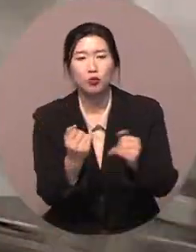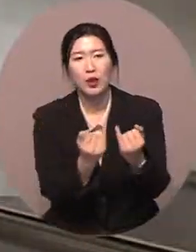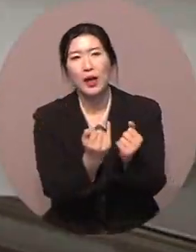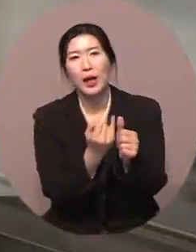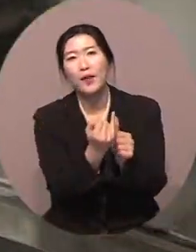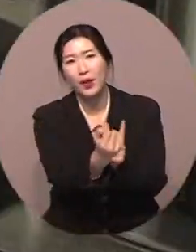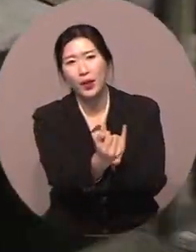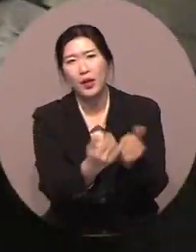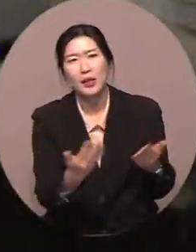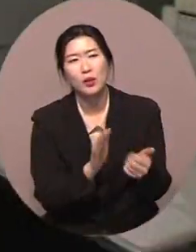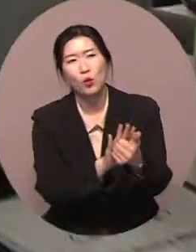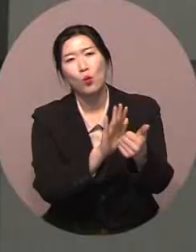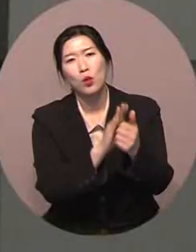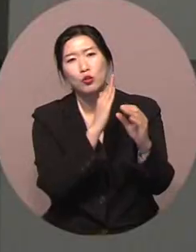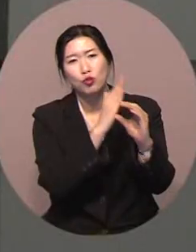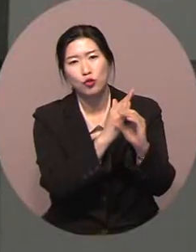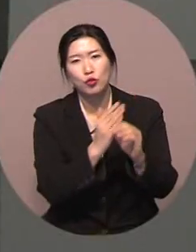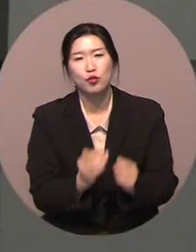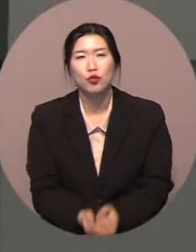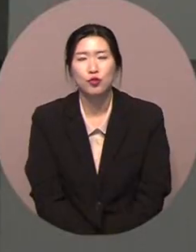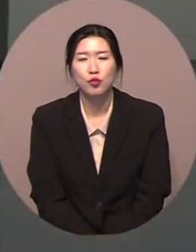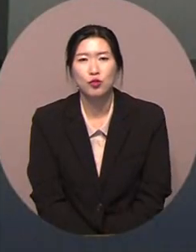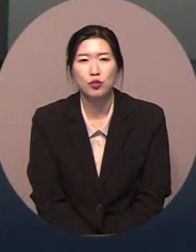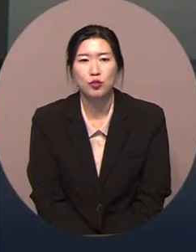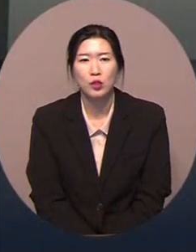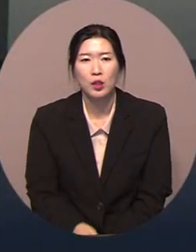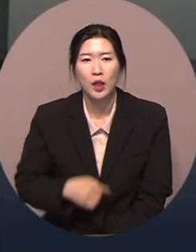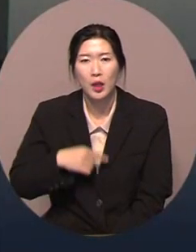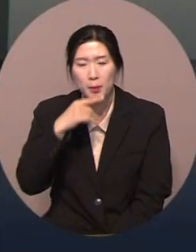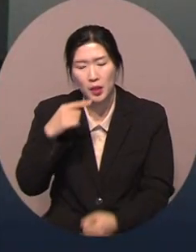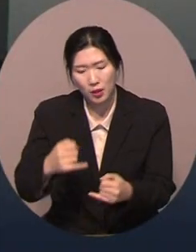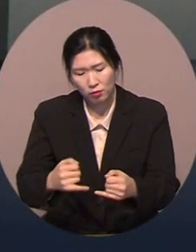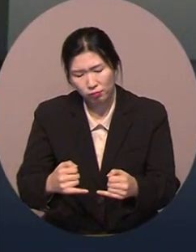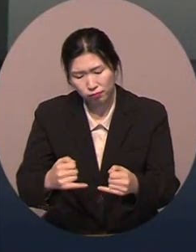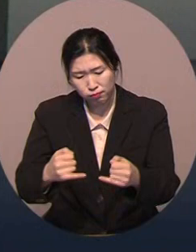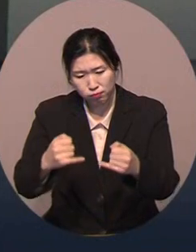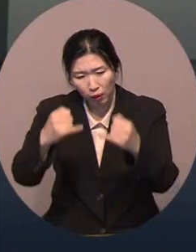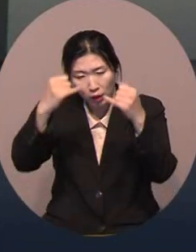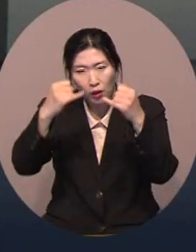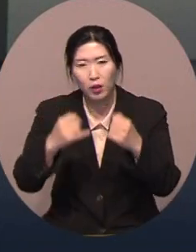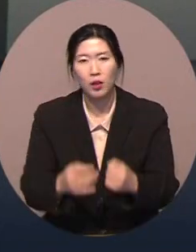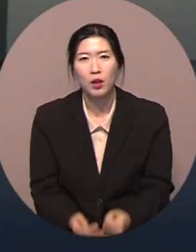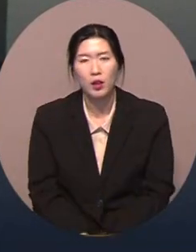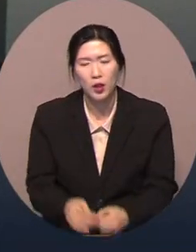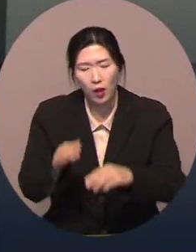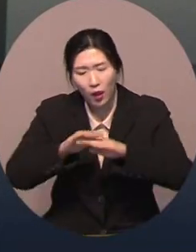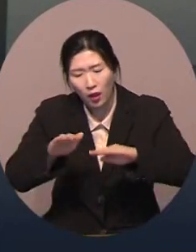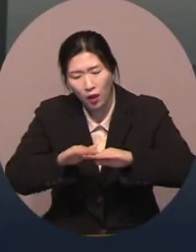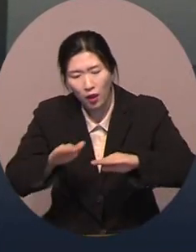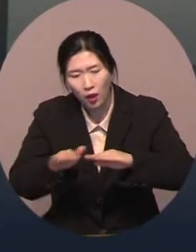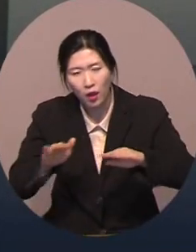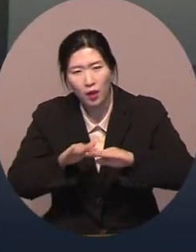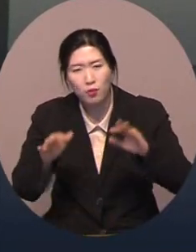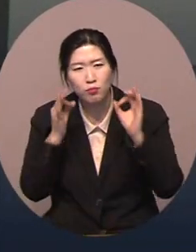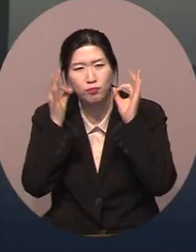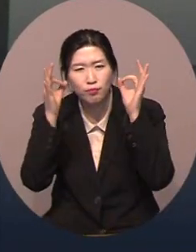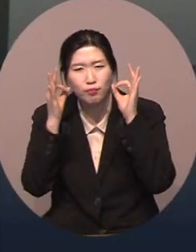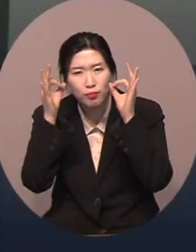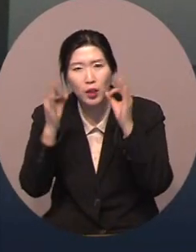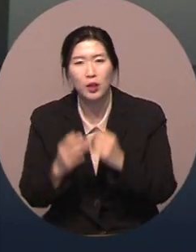일을 수시로 돕고 있습니다. 빚이 굉장히 많이 있는 상태고 그거를 이제 충당하기